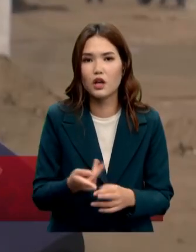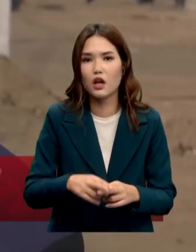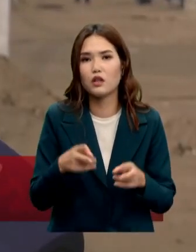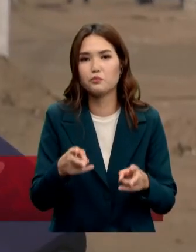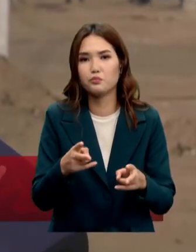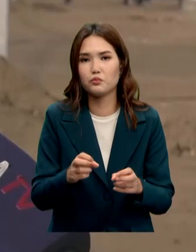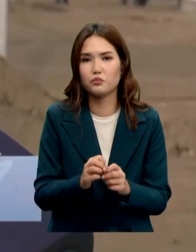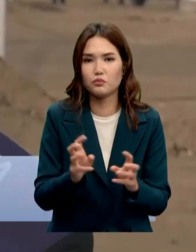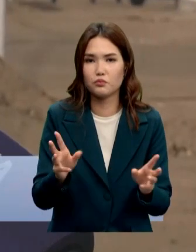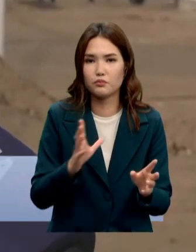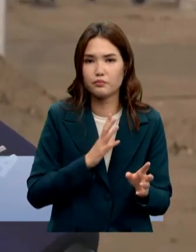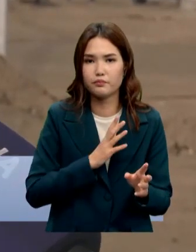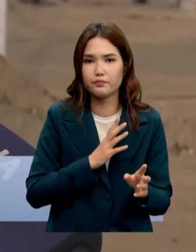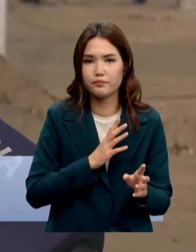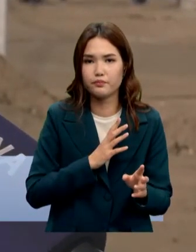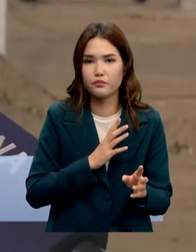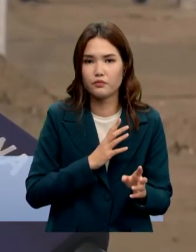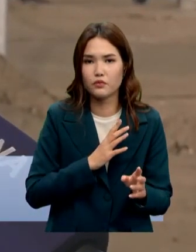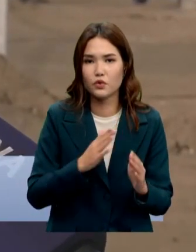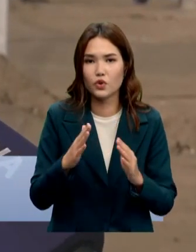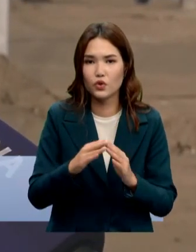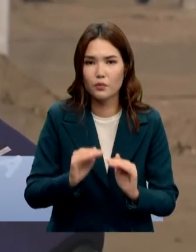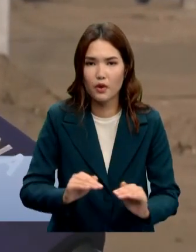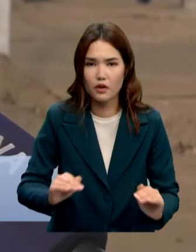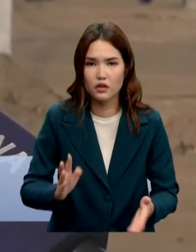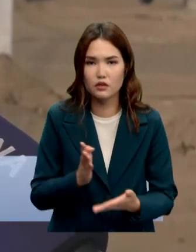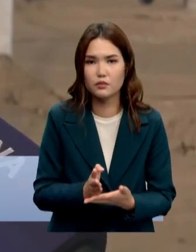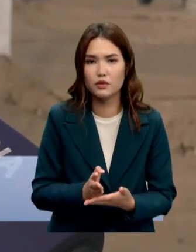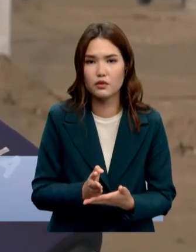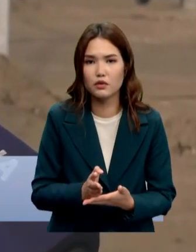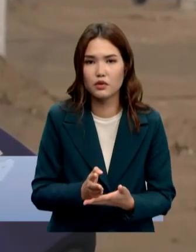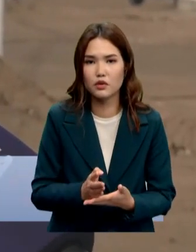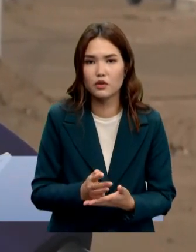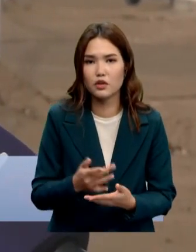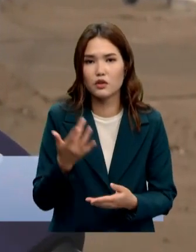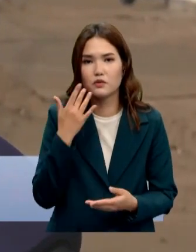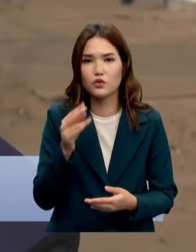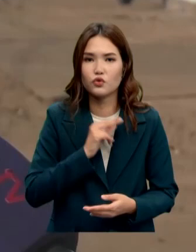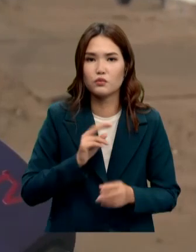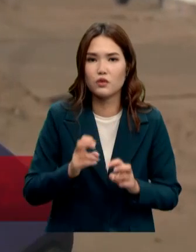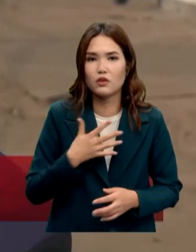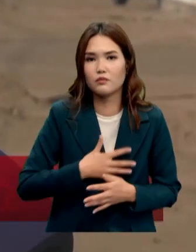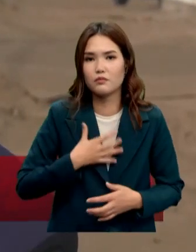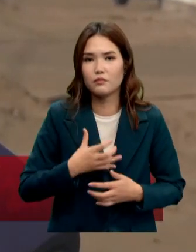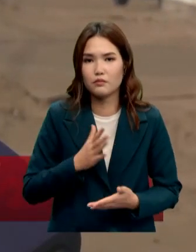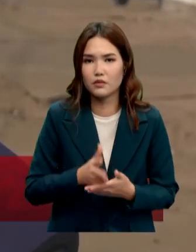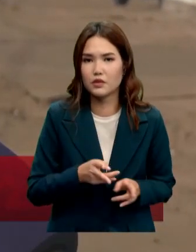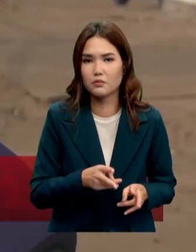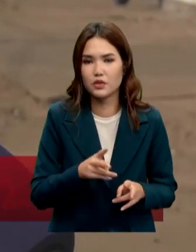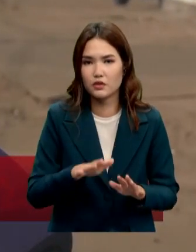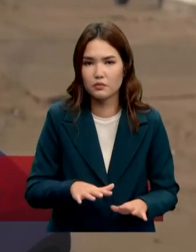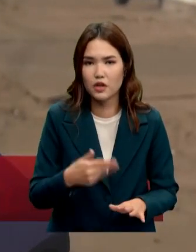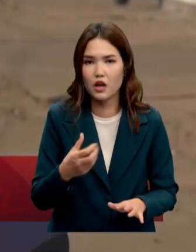жарылады бір күні. Үйде балалар бар. Тоже жұмыста отырғанда алаңдап отырамыз пештен.